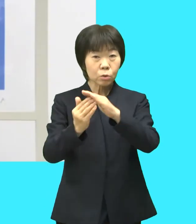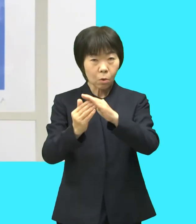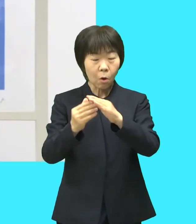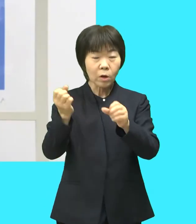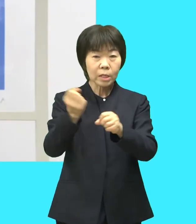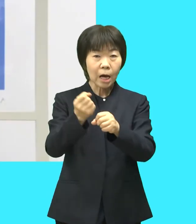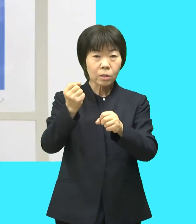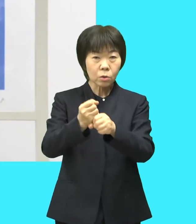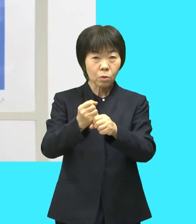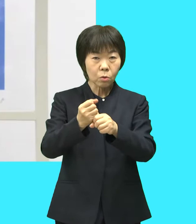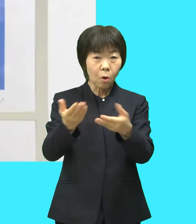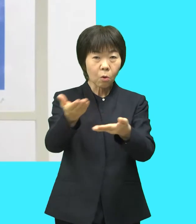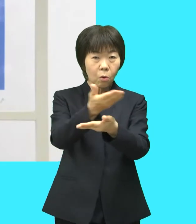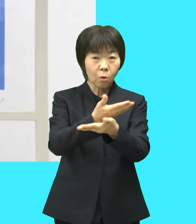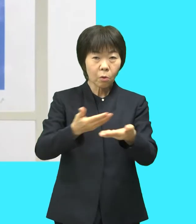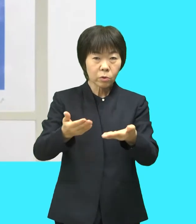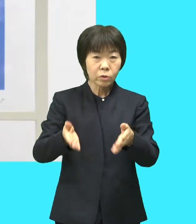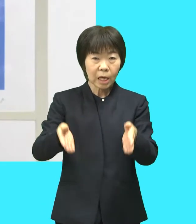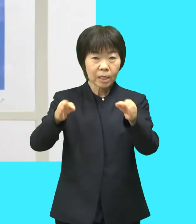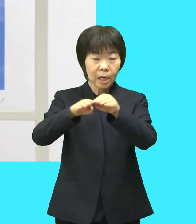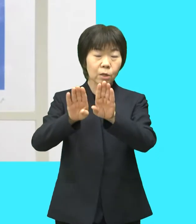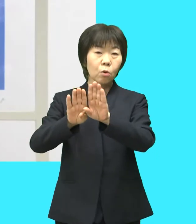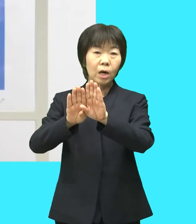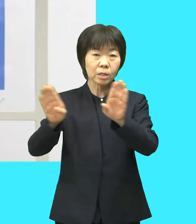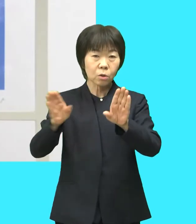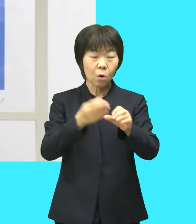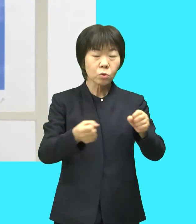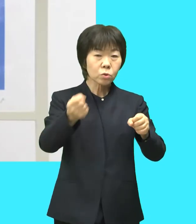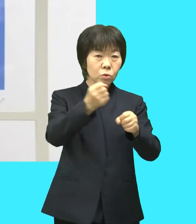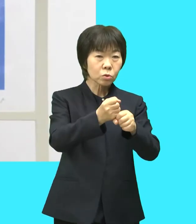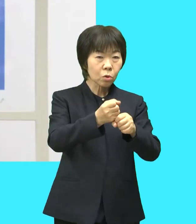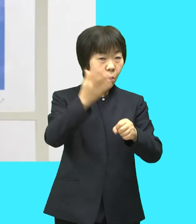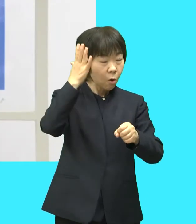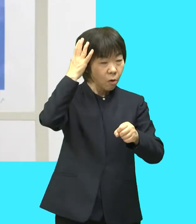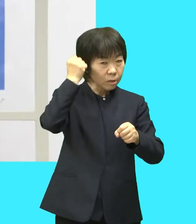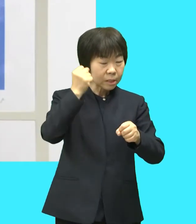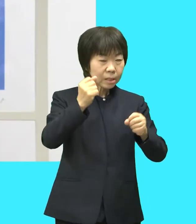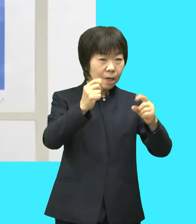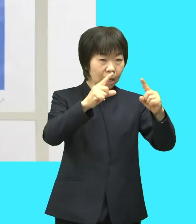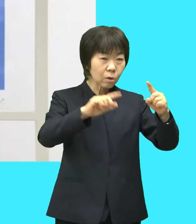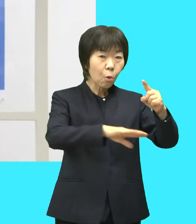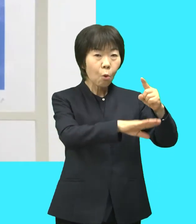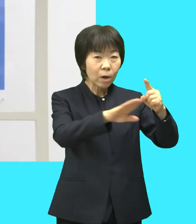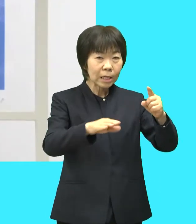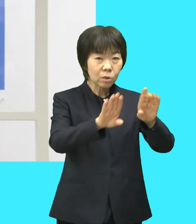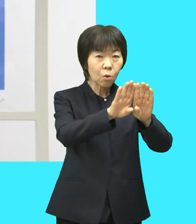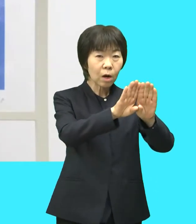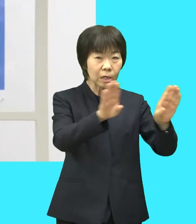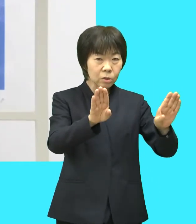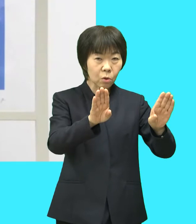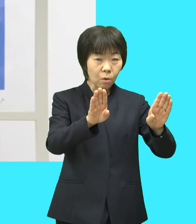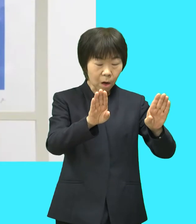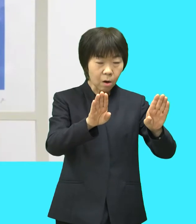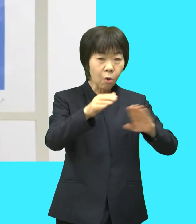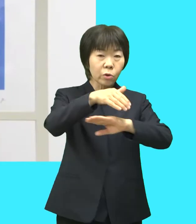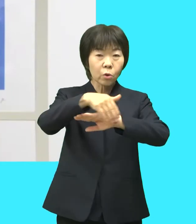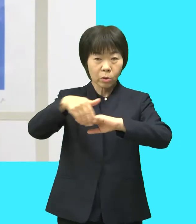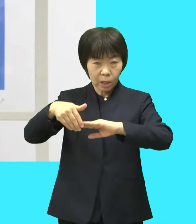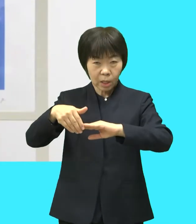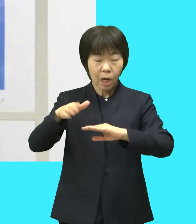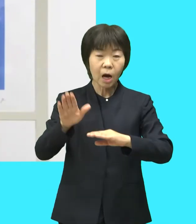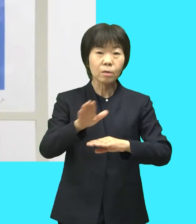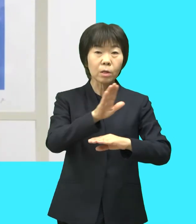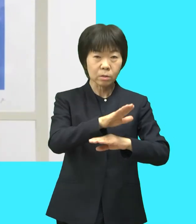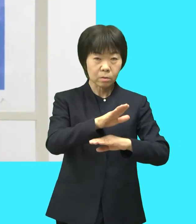業交流センターの解消、また復興記念公園の供用開始が近々予定をされております